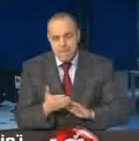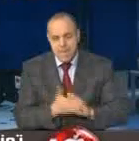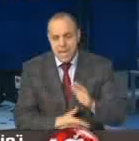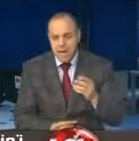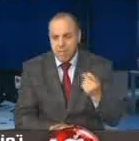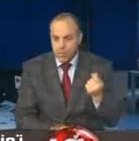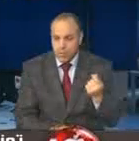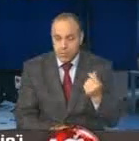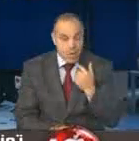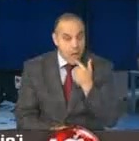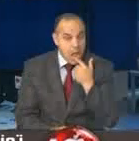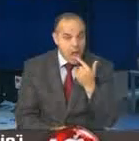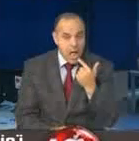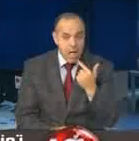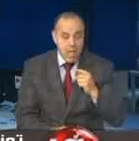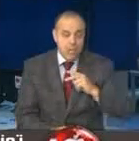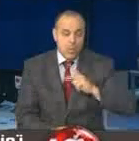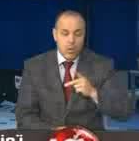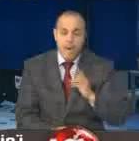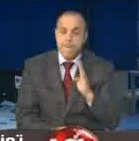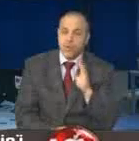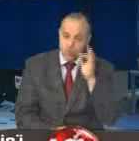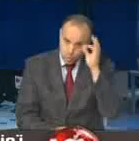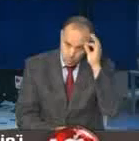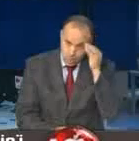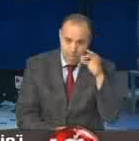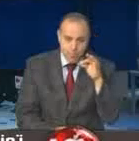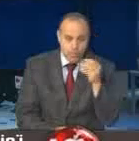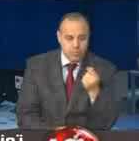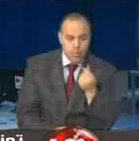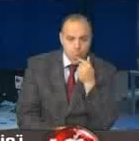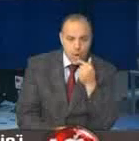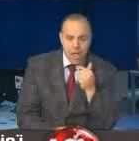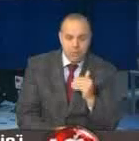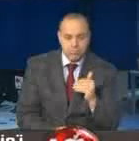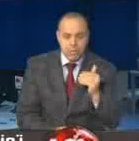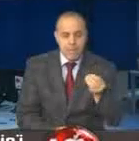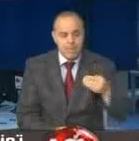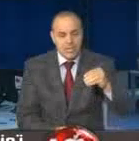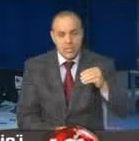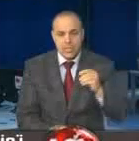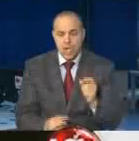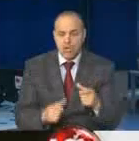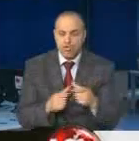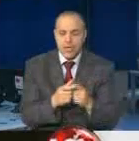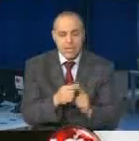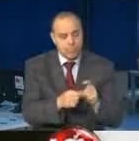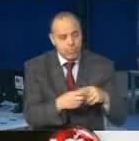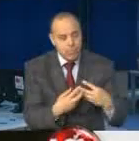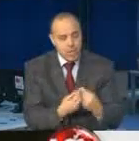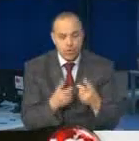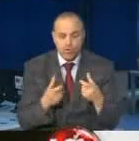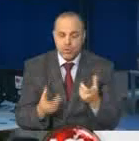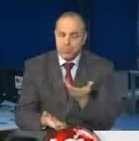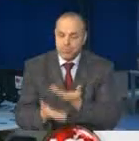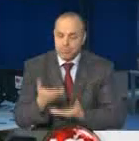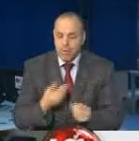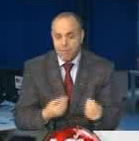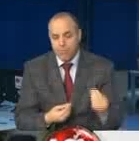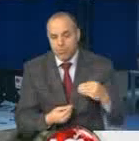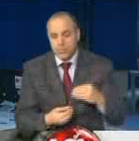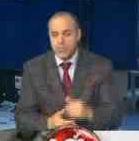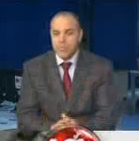6,500 مليون دينار. وتعول بورصة تونس الأوراق المالية على إدراج مزيد من الشركات لتعزيز فرص التمويل.